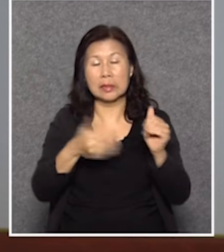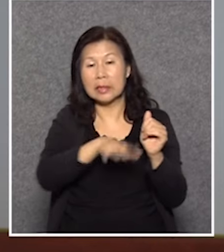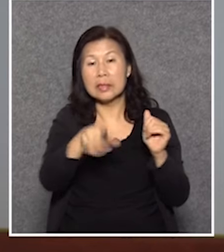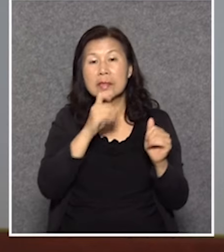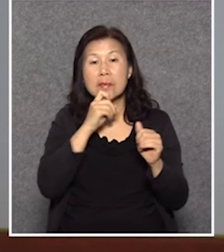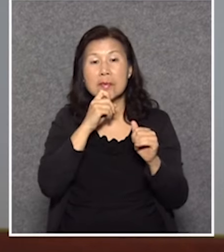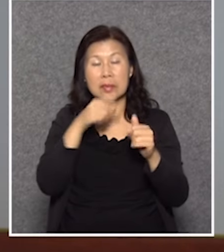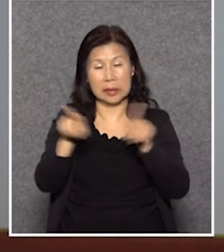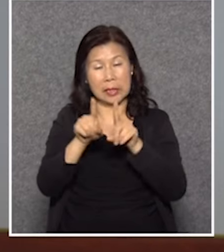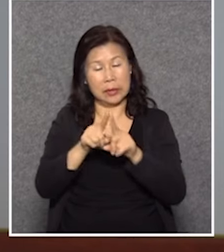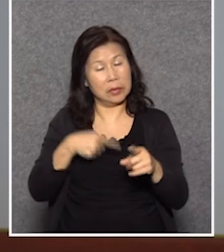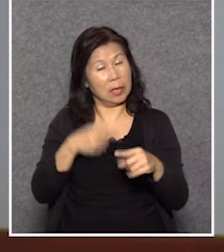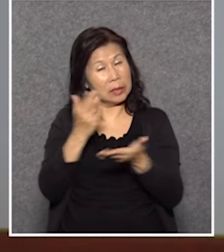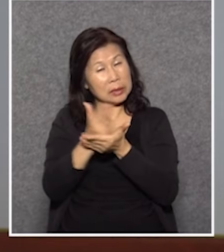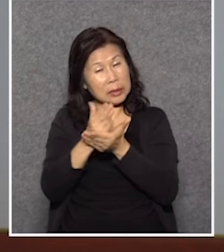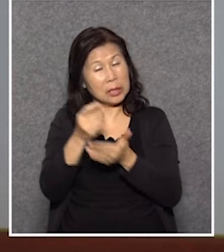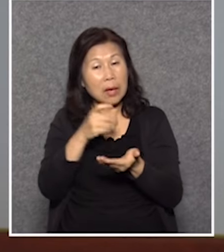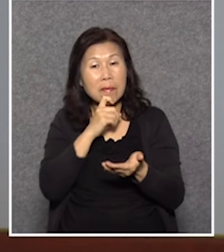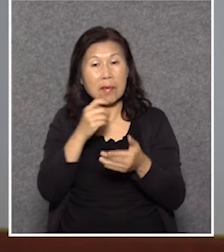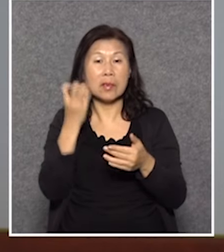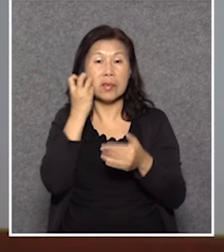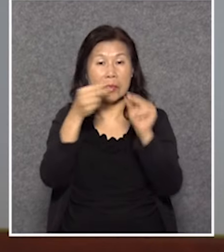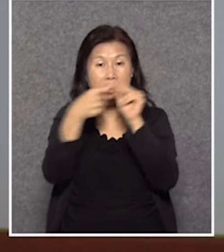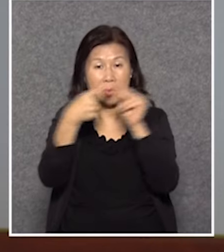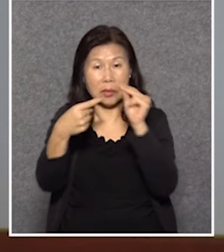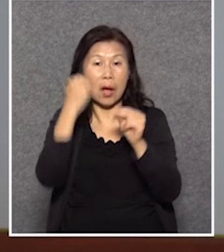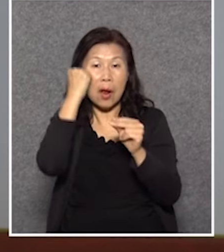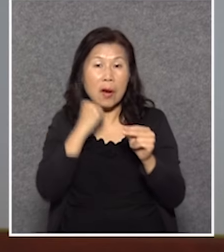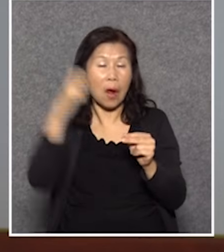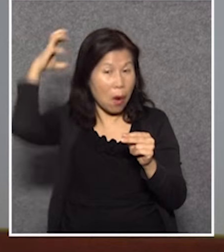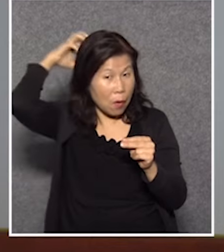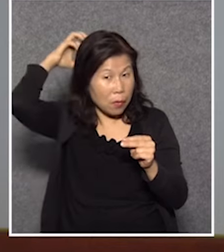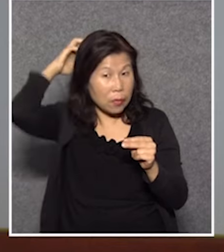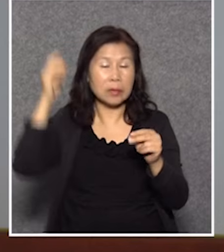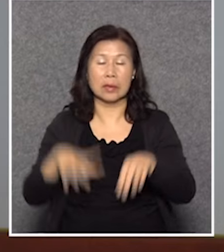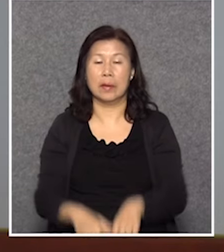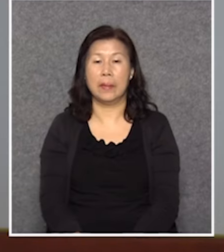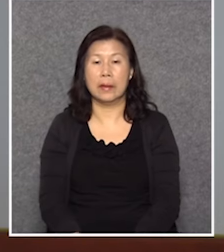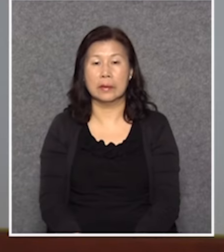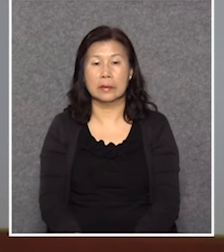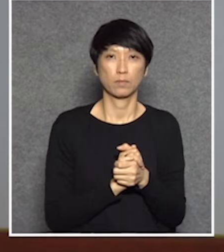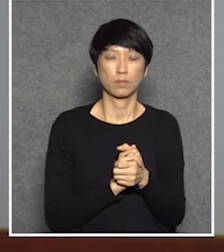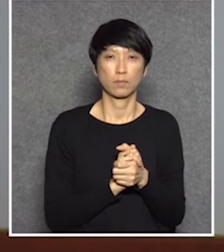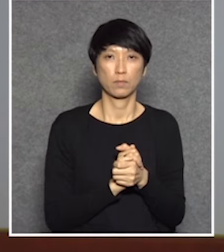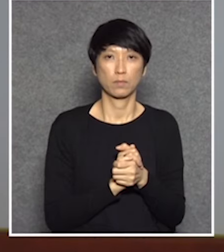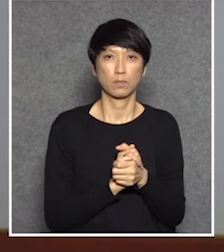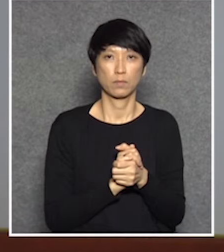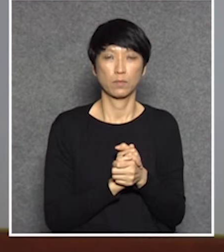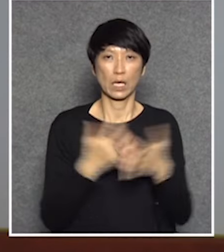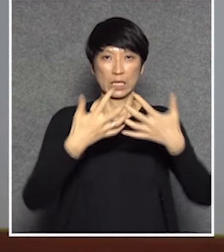列的切身体会吗？一个70多岁的老婆婆被啤机砸断